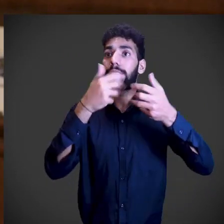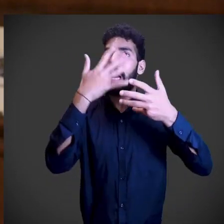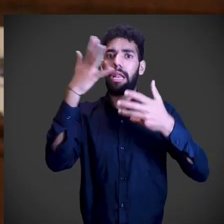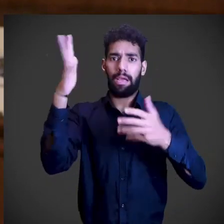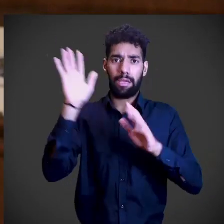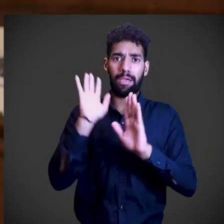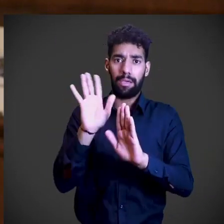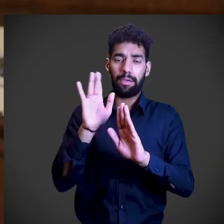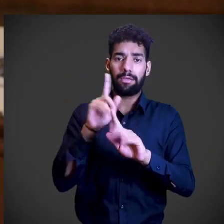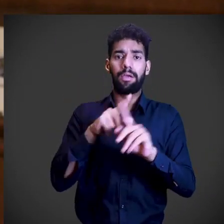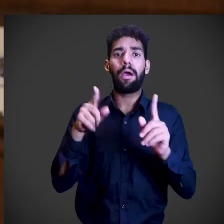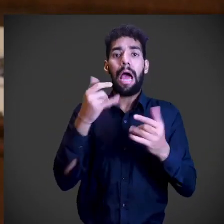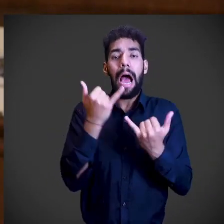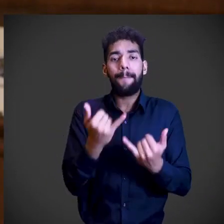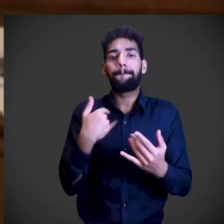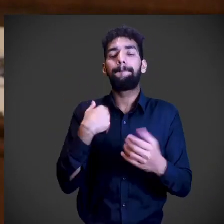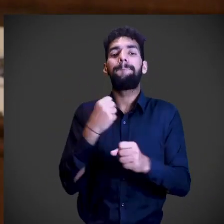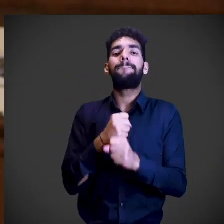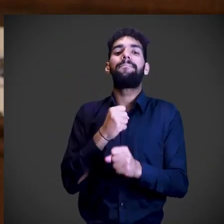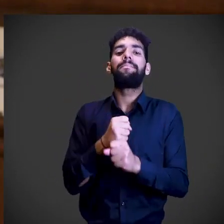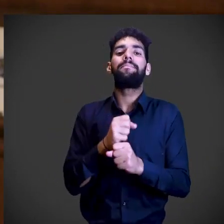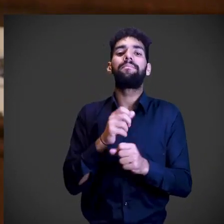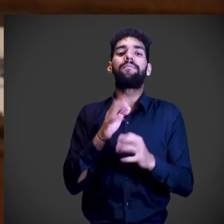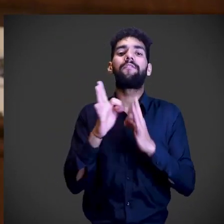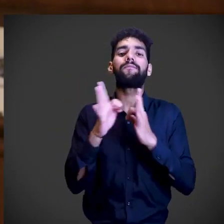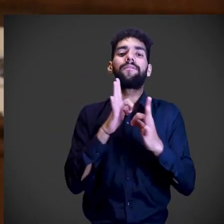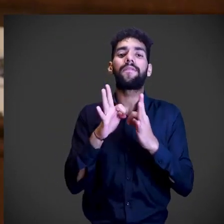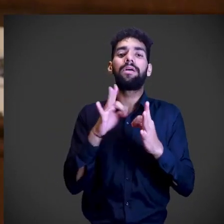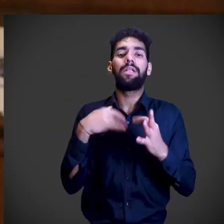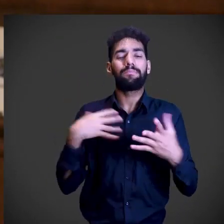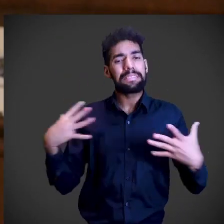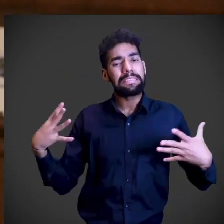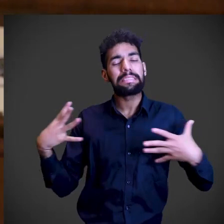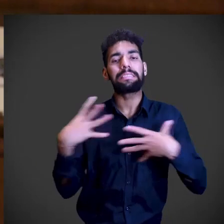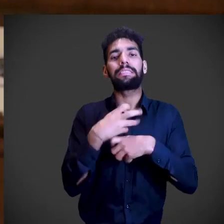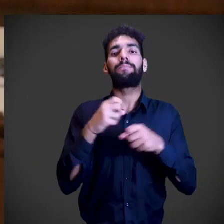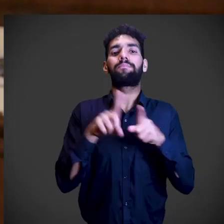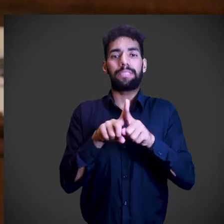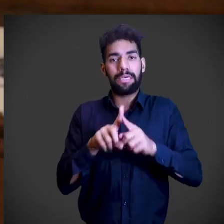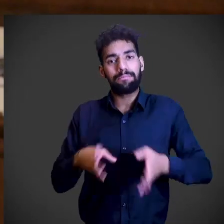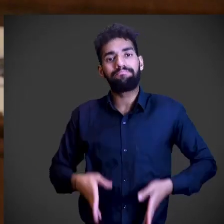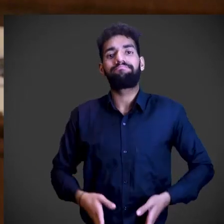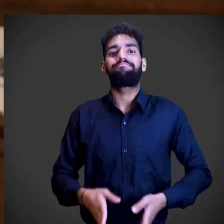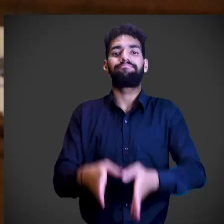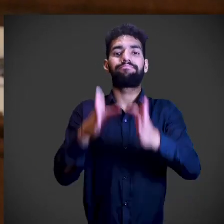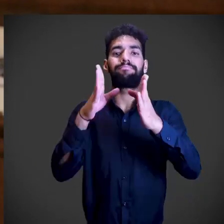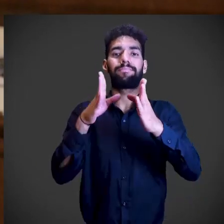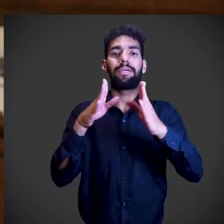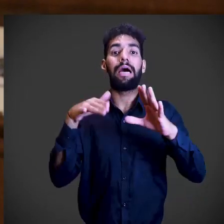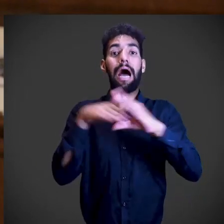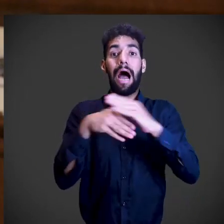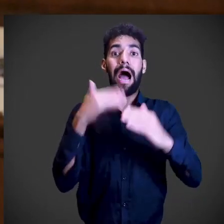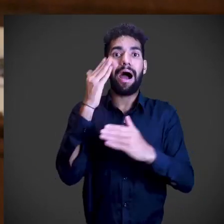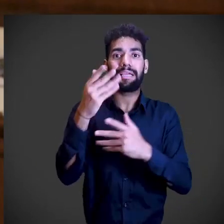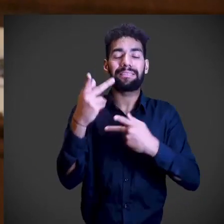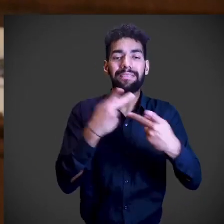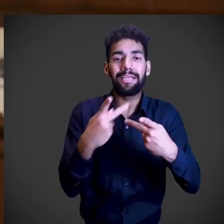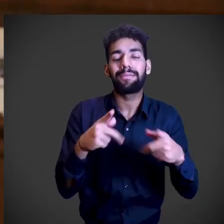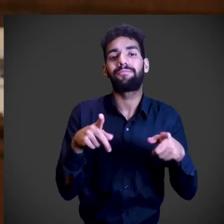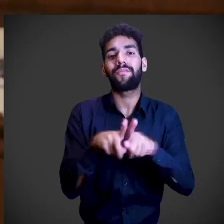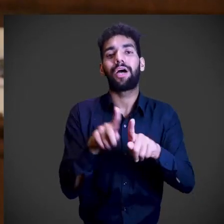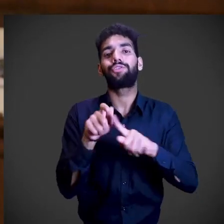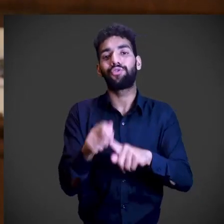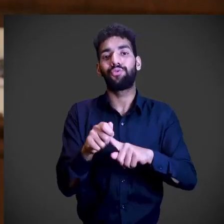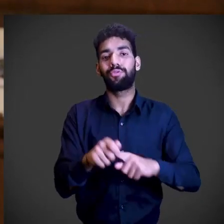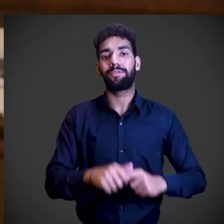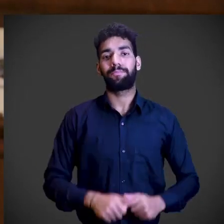उन्होंने फैसला किया कि यार हम क्यों नहीं इकट्ठे होकर आगे चलें, हम ये ज़्यादा ट्रेड पे तवज्जो दें। तो उन्होंने ये बाद